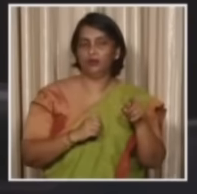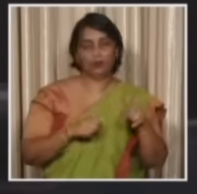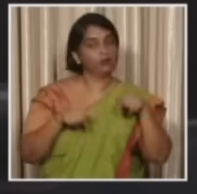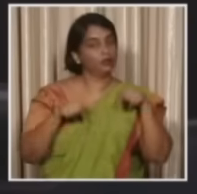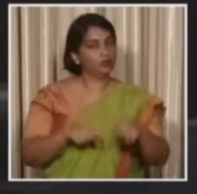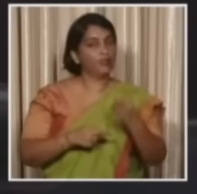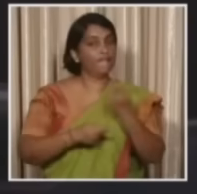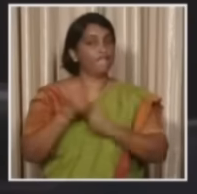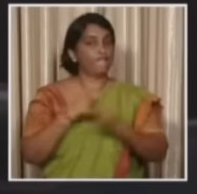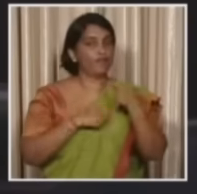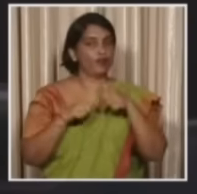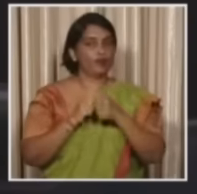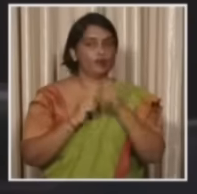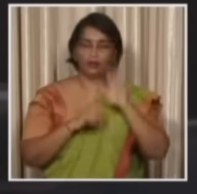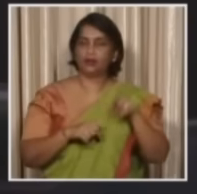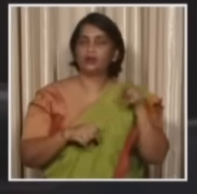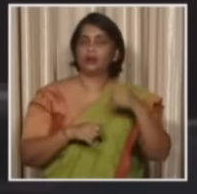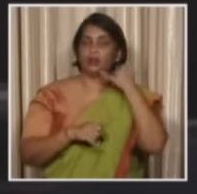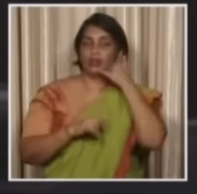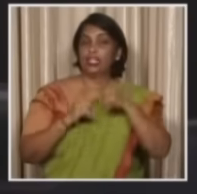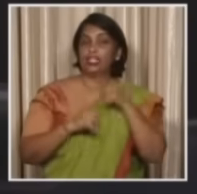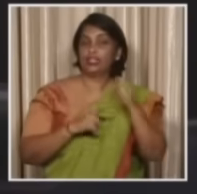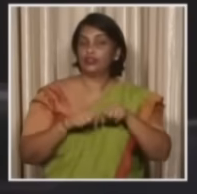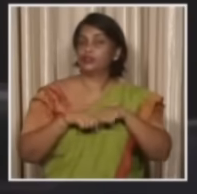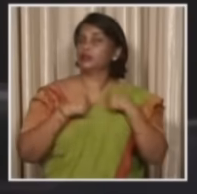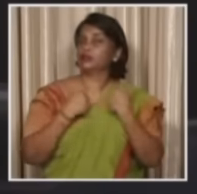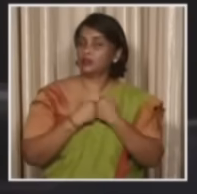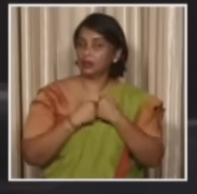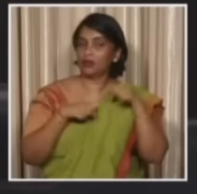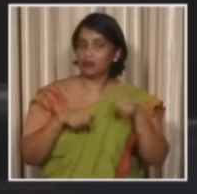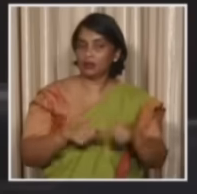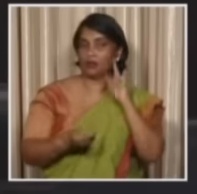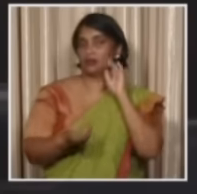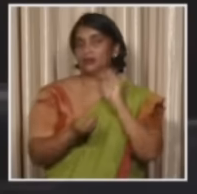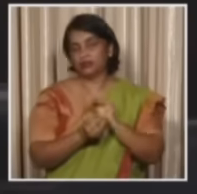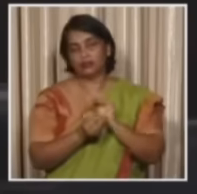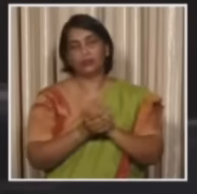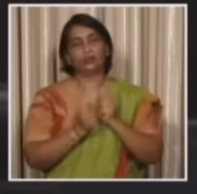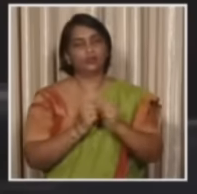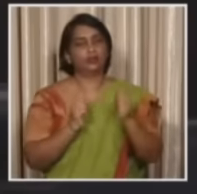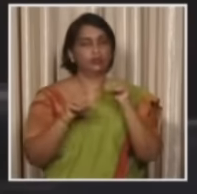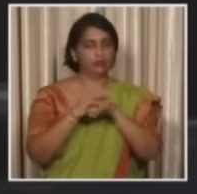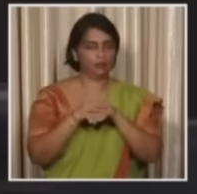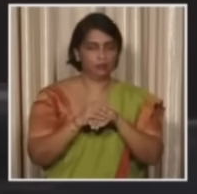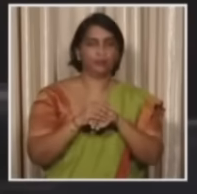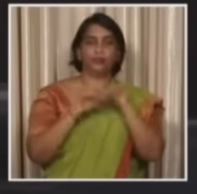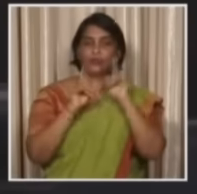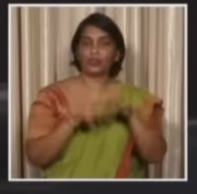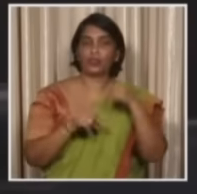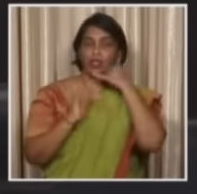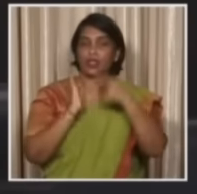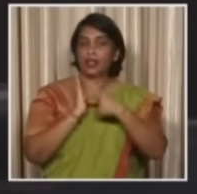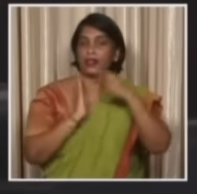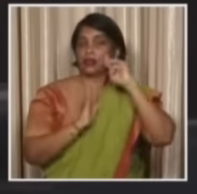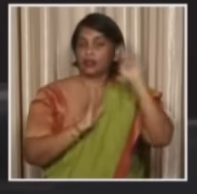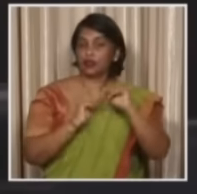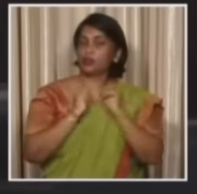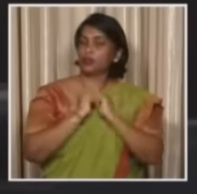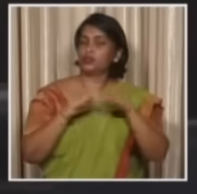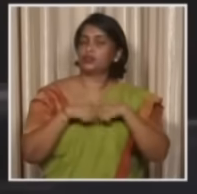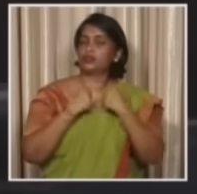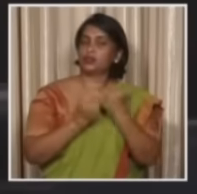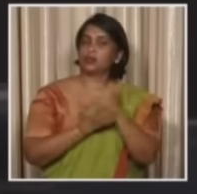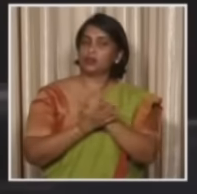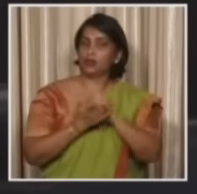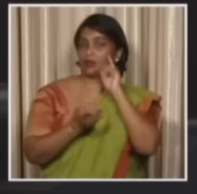මේක විකුණන තත්ත්වයට වෙලා. ඉතින් ටෙලිකොම් ඉංජිනේරු සංගමය අද මේක ආරක්ෂා කර ගැනීම වෙනුවෙන් පෙනී සිටිනවා. ටෙලිකොම් එකේ සිටින සියලුම වෘත්තීය සමිති